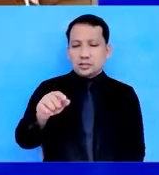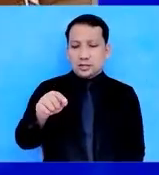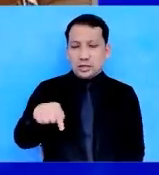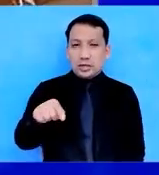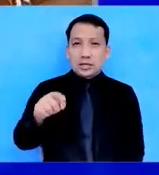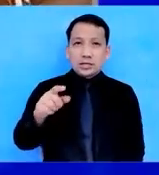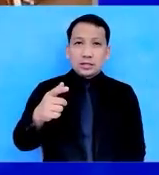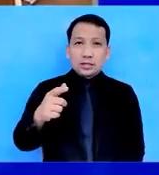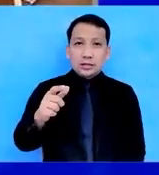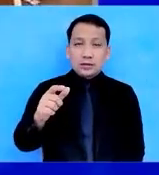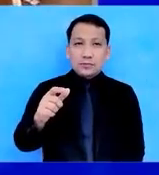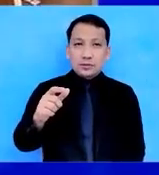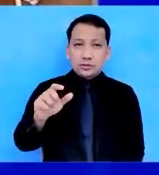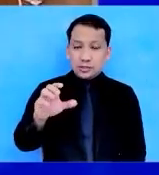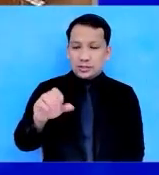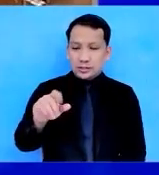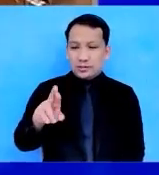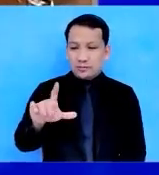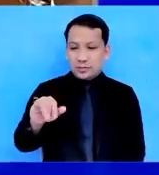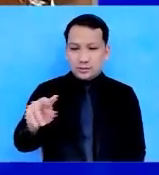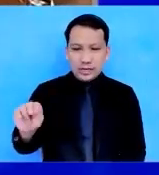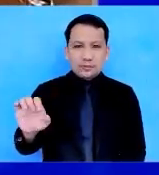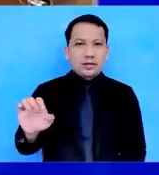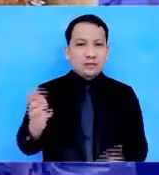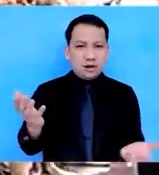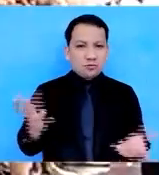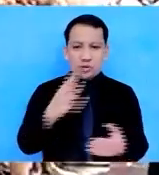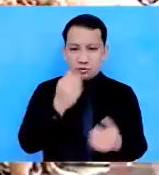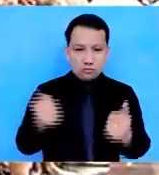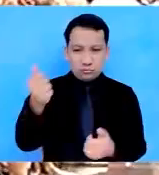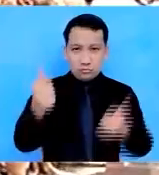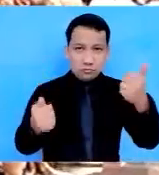Suyu. Ian, sino na ang lamang sa Do or Die Game 3?